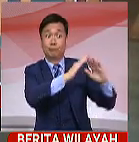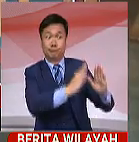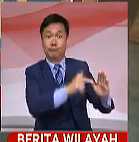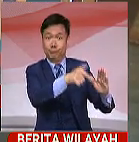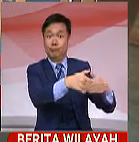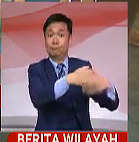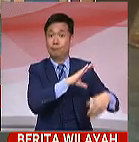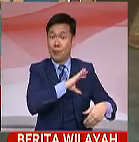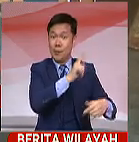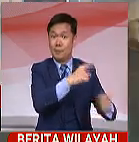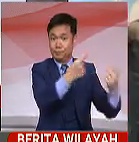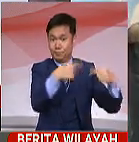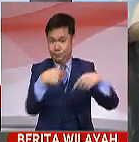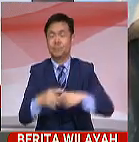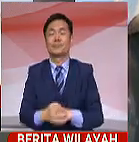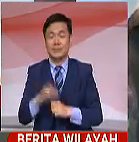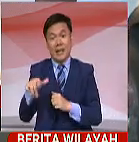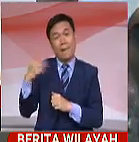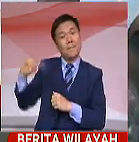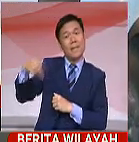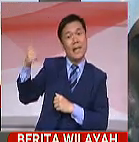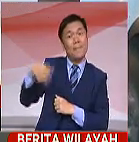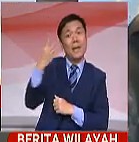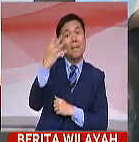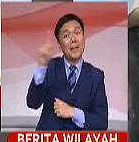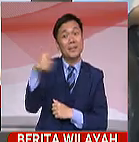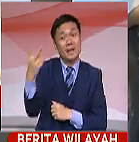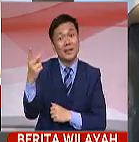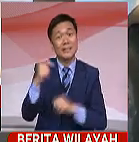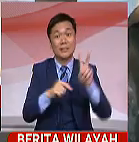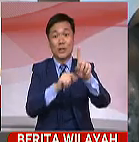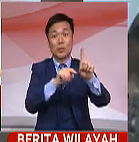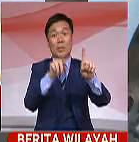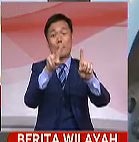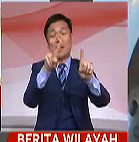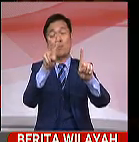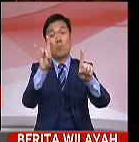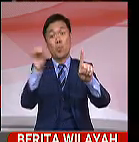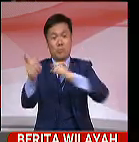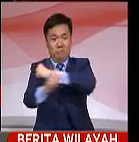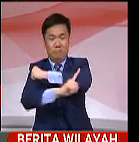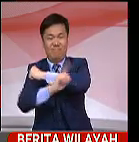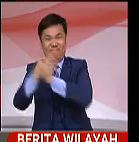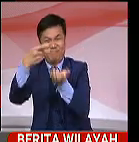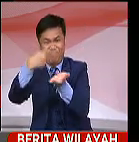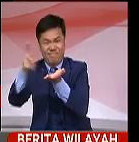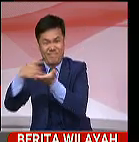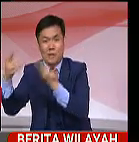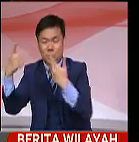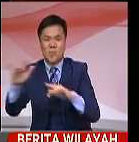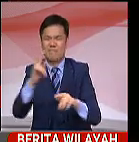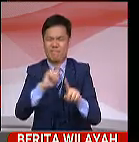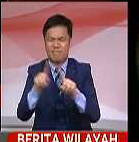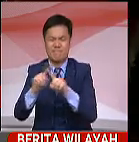tempoh PKP bermula 4 Februari lalu sehingga semalam, 180 kompaun atas pelbagai kesalahan